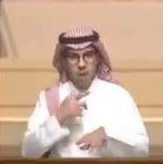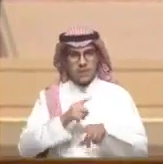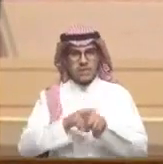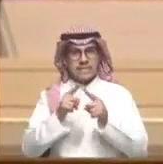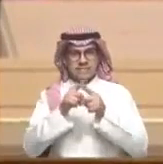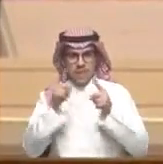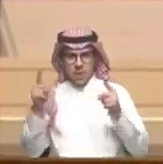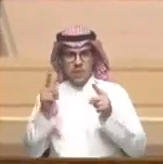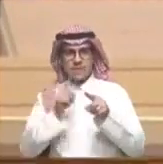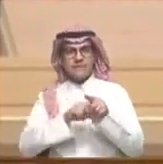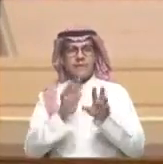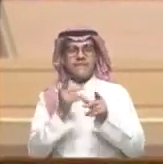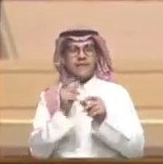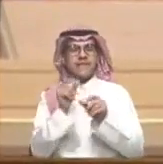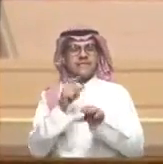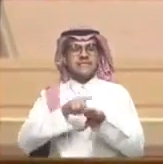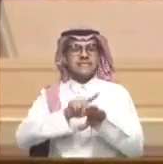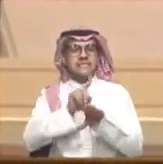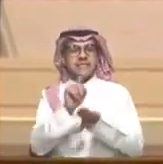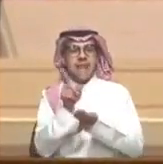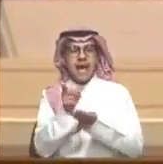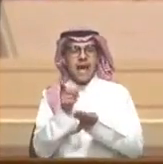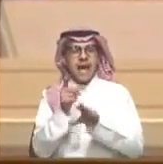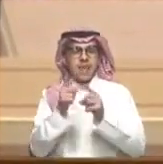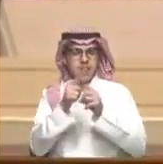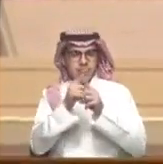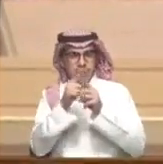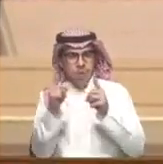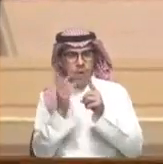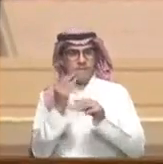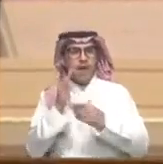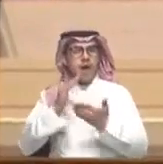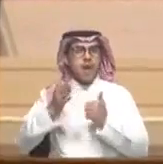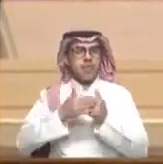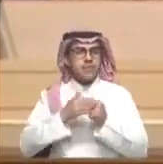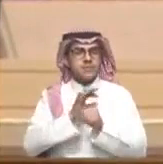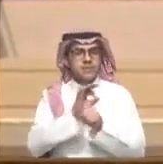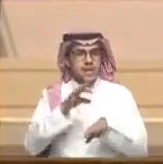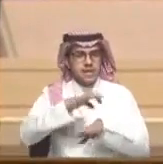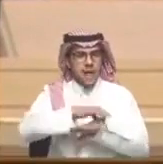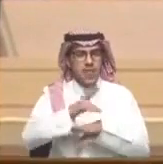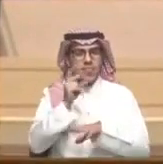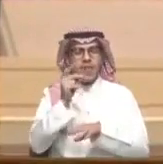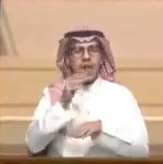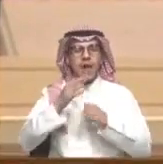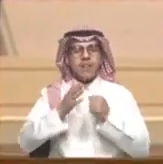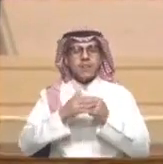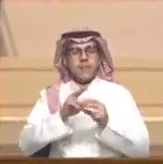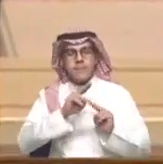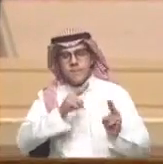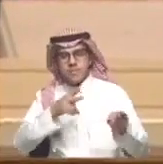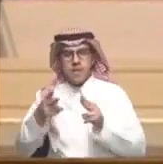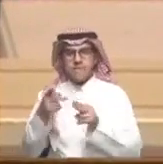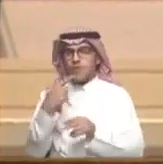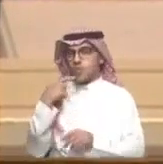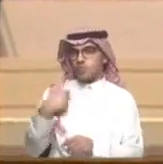الاستخدام للإنترنت إلى المحتوى المفيد بما يشمل التعليم والخدمات الصحية والخدمات الإلكترونية. وأكد معاليه